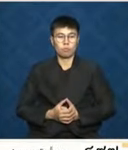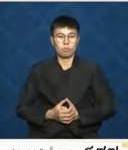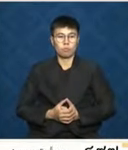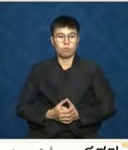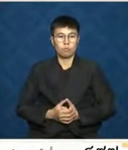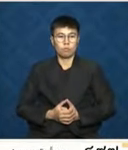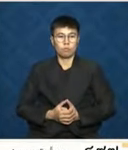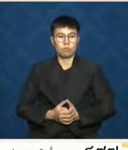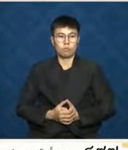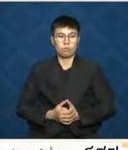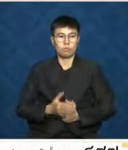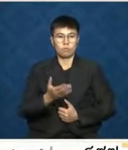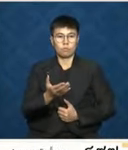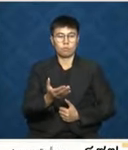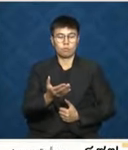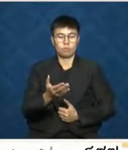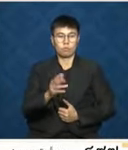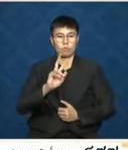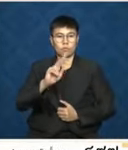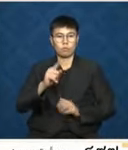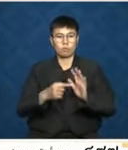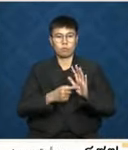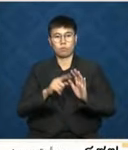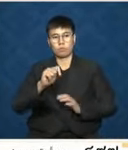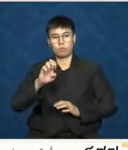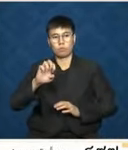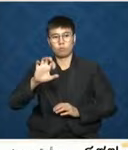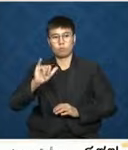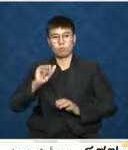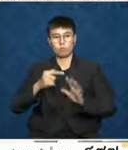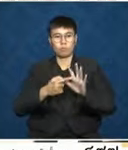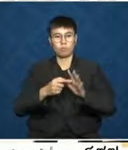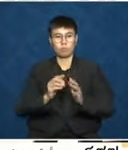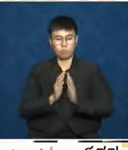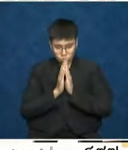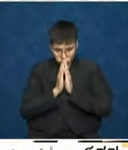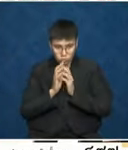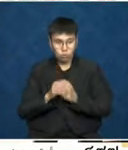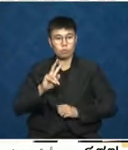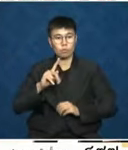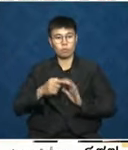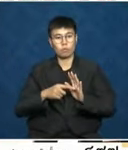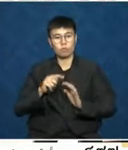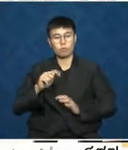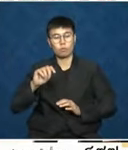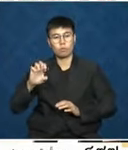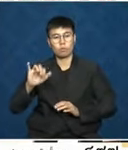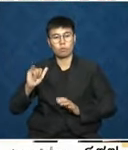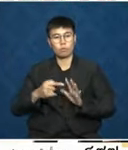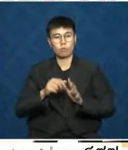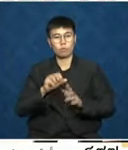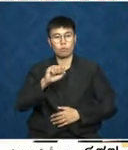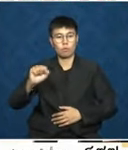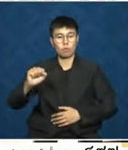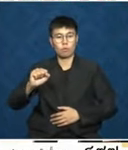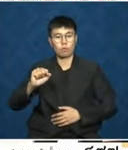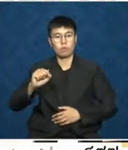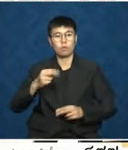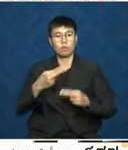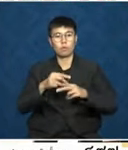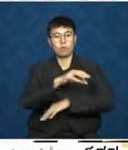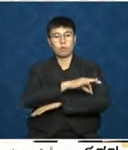ครับขอเชิญคุณขัตติยาสวัสดิผลครับท่านประธานที่เคารพค่ะดิฉันนางสาวขัตติยาสวัสดีผลสมาชิกสภาผู้แทนราษฎร